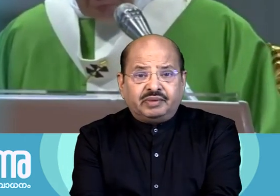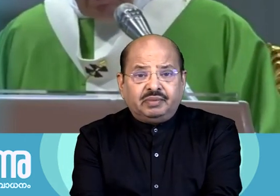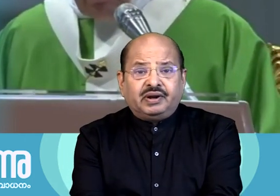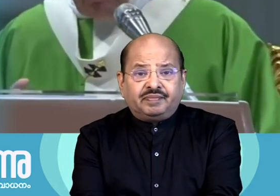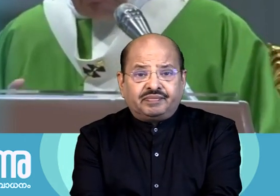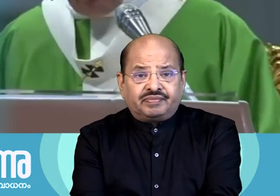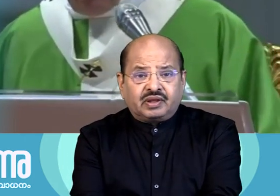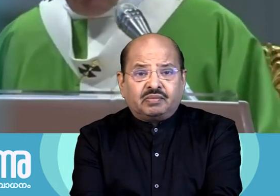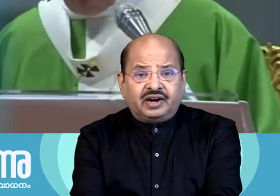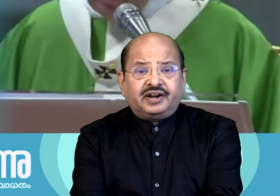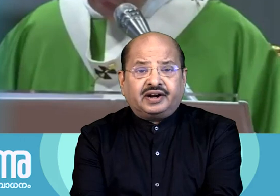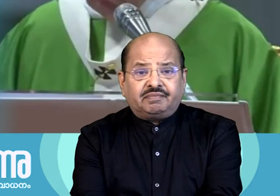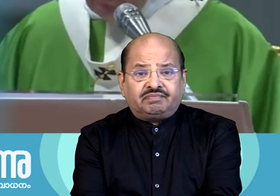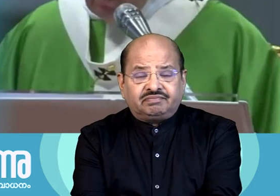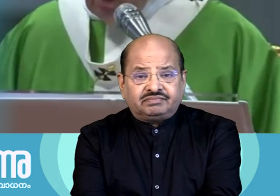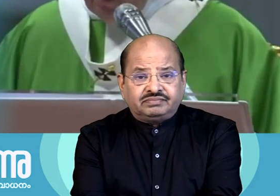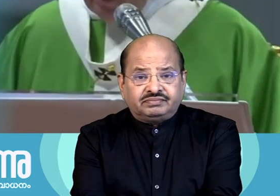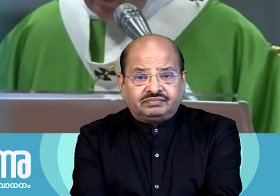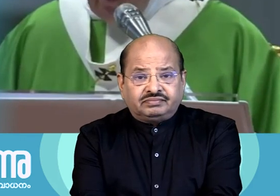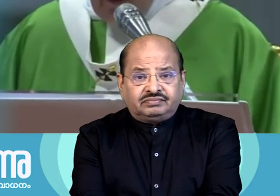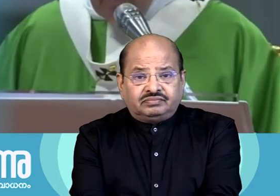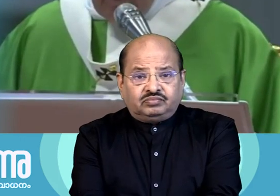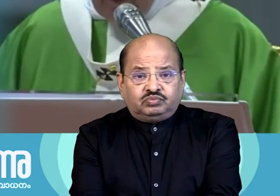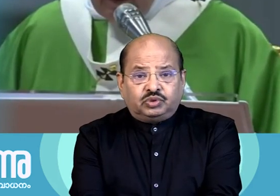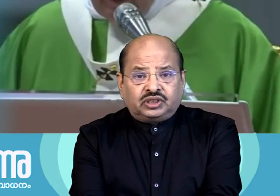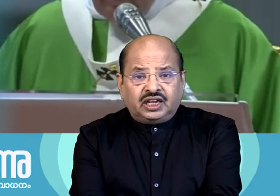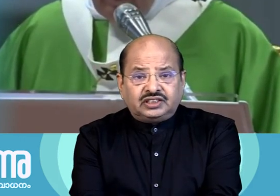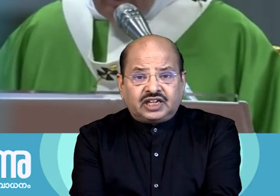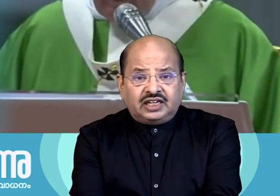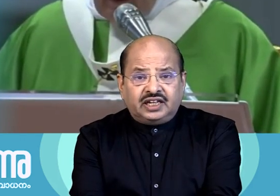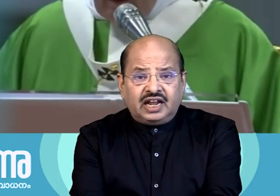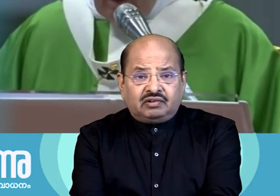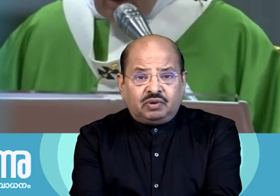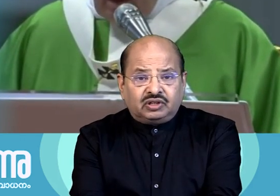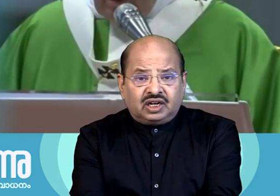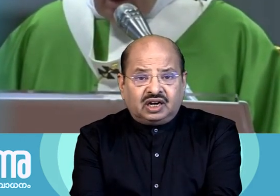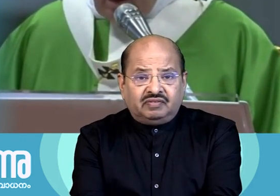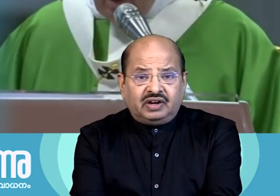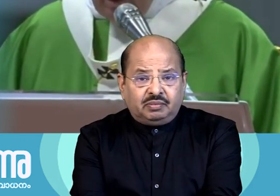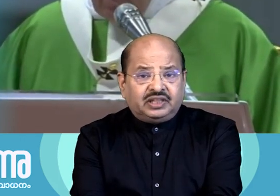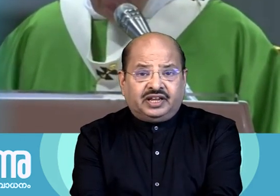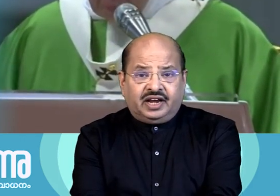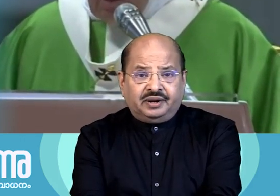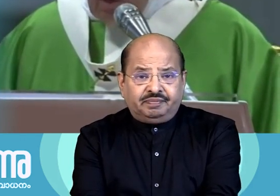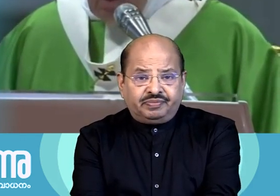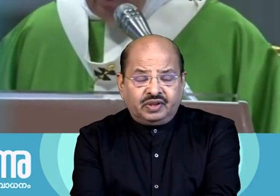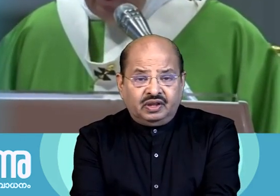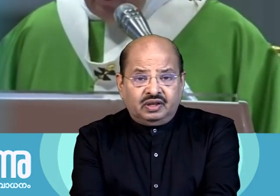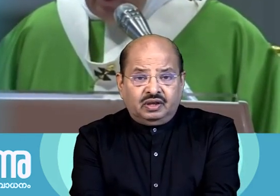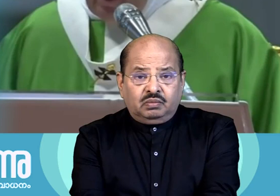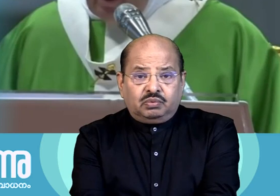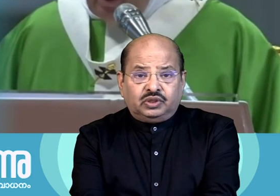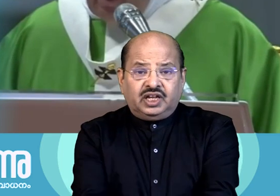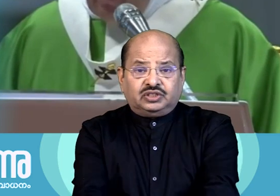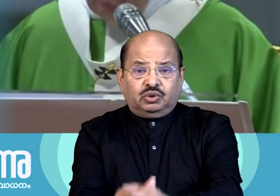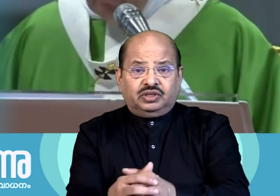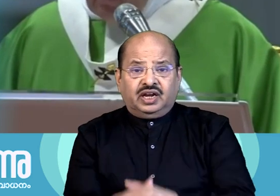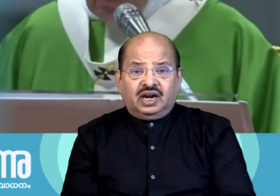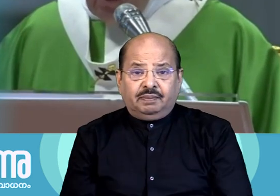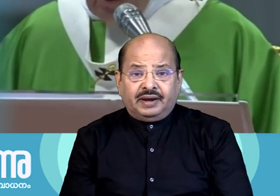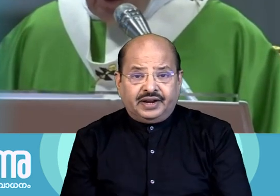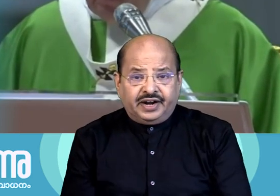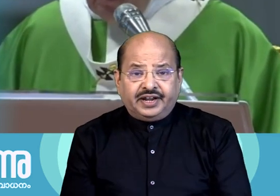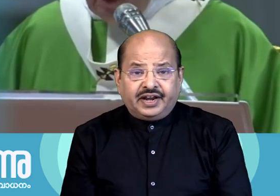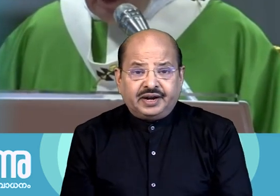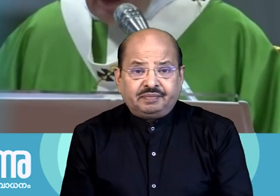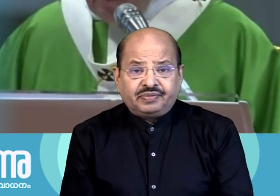മറ്റൊരു സമീപനം നമ്മൾ എടുക്കണം. പുത്തൻ ചൈതന്യ അവബോധങ്ങൾ വിലമതിക്കാനും പുതിയ